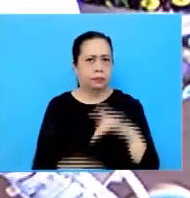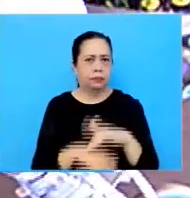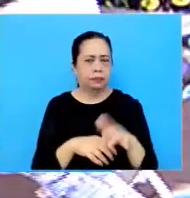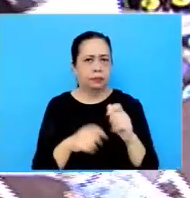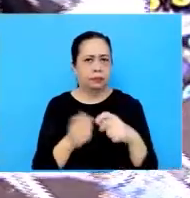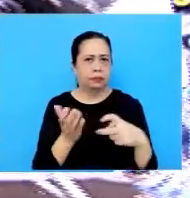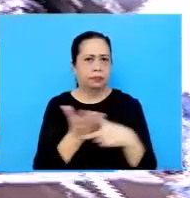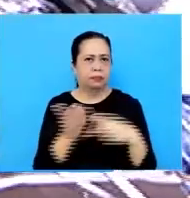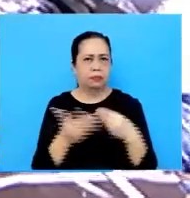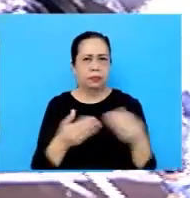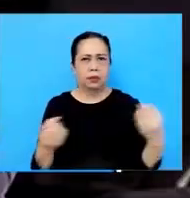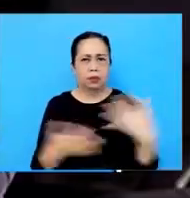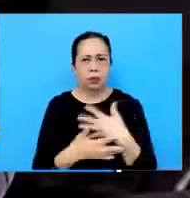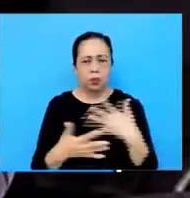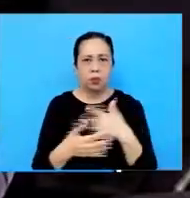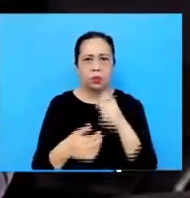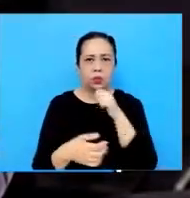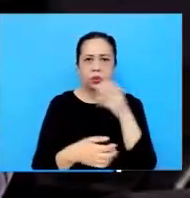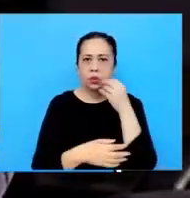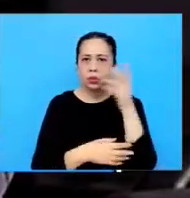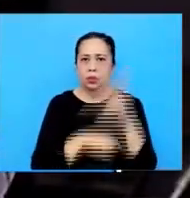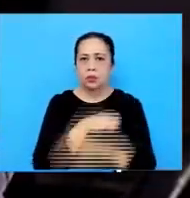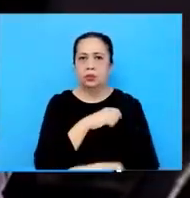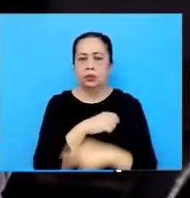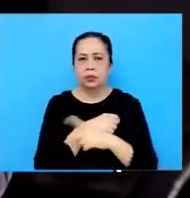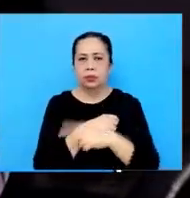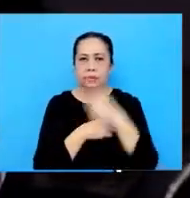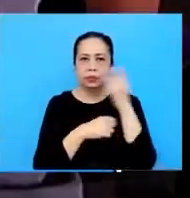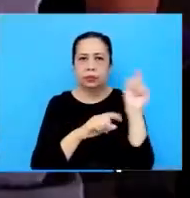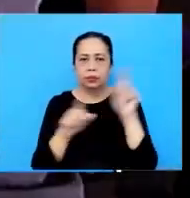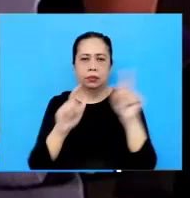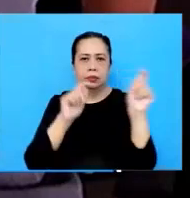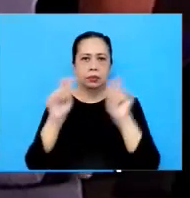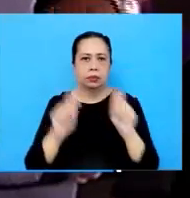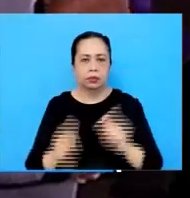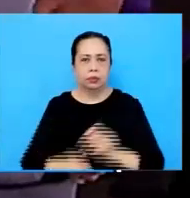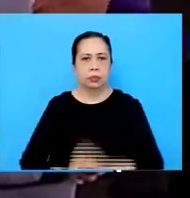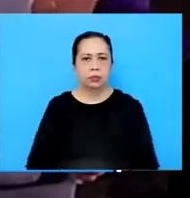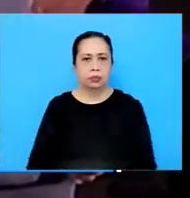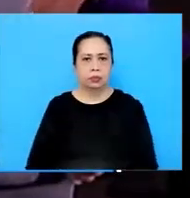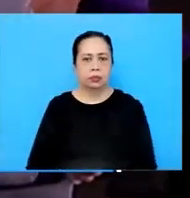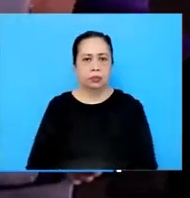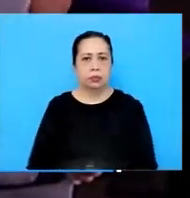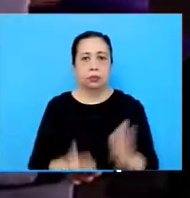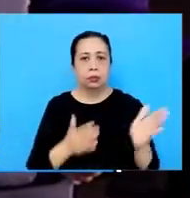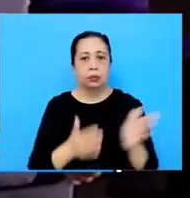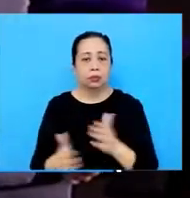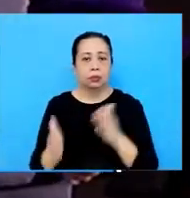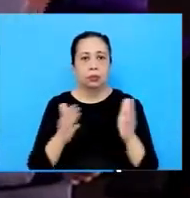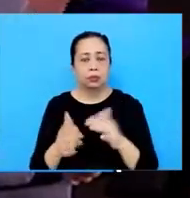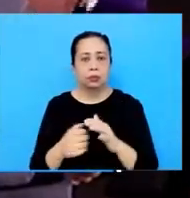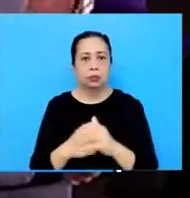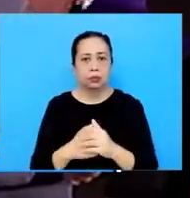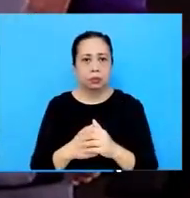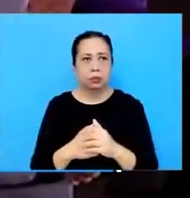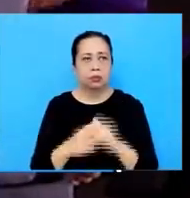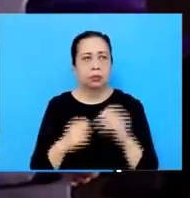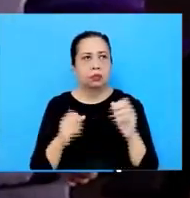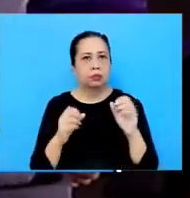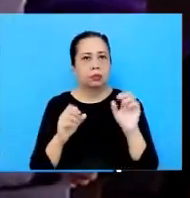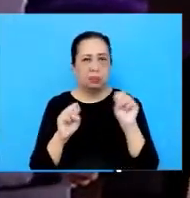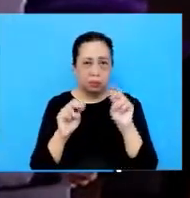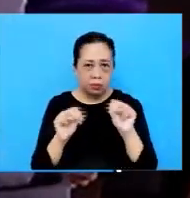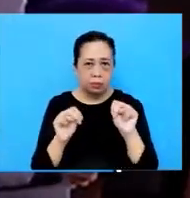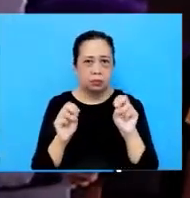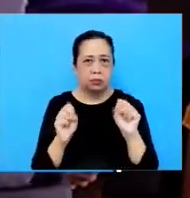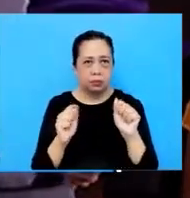sa takot na hindi makauwi ng probinsya dahil sa paparating na bagyo. Ang balak kasi namin sana Linggo or Sabado, ang